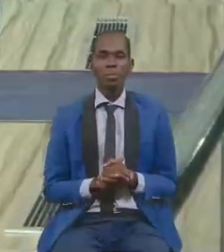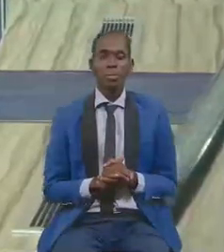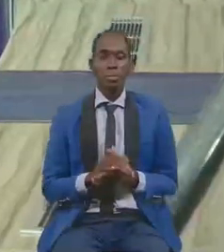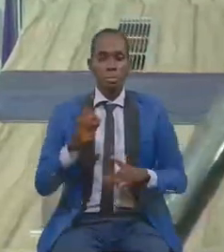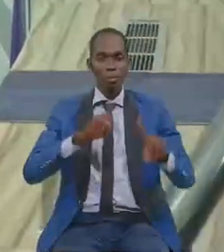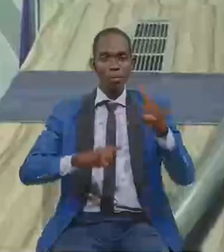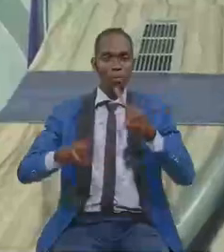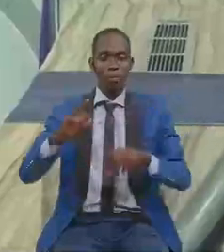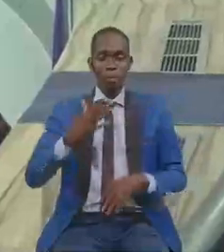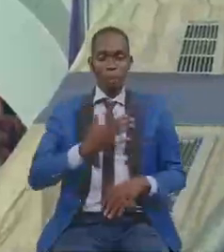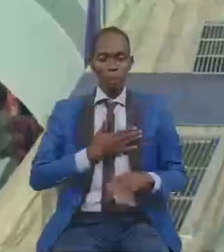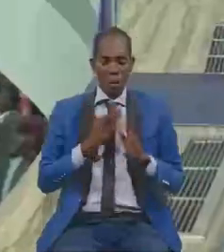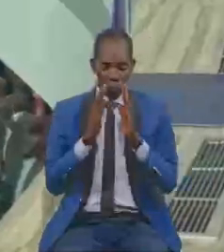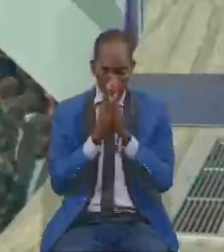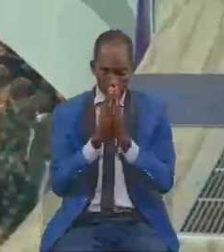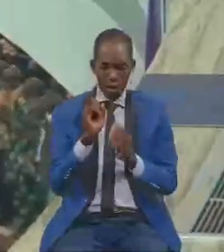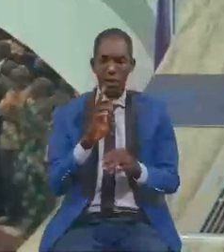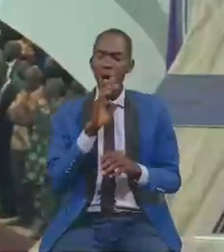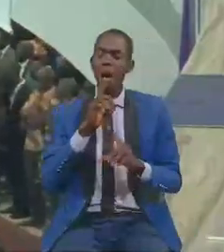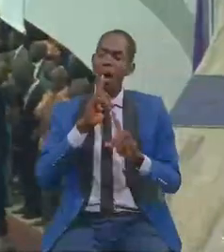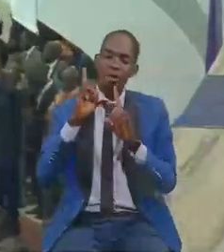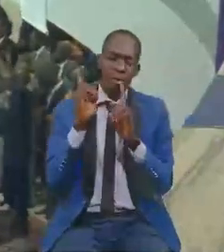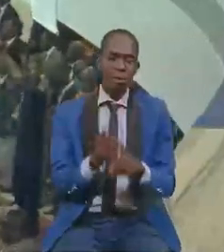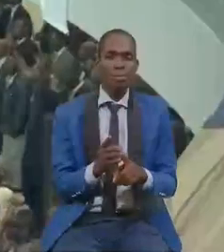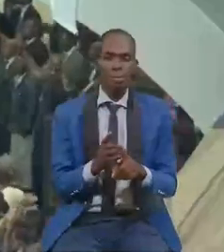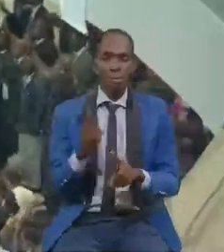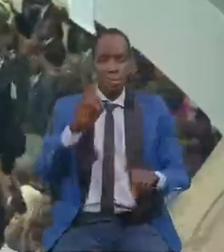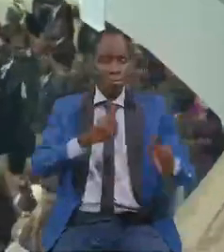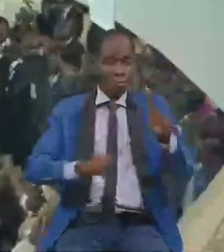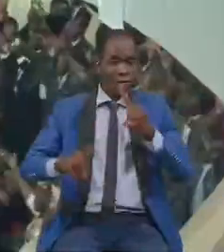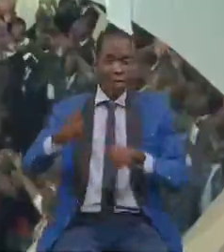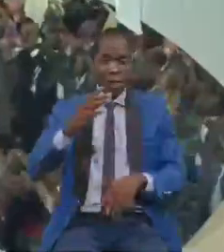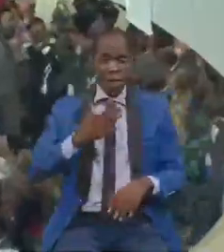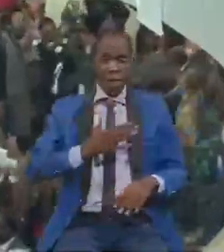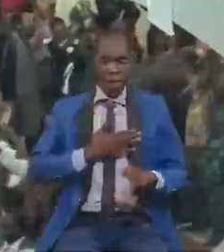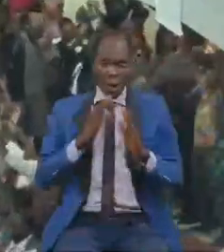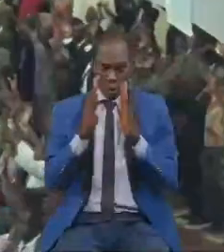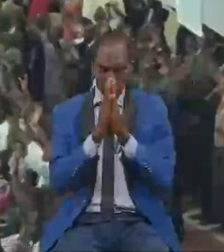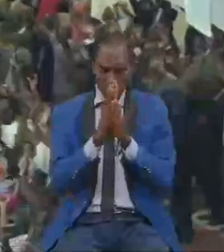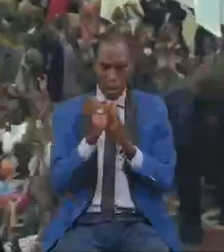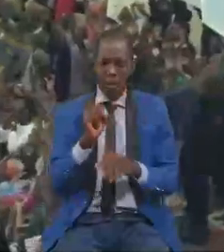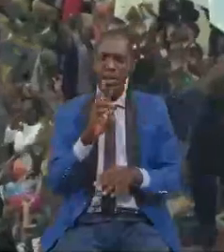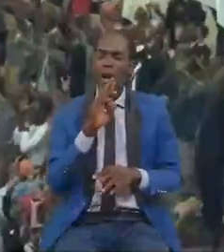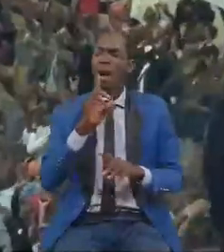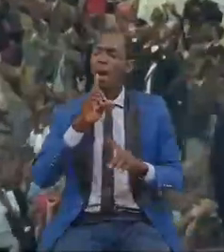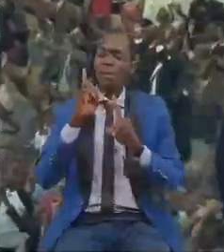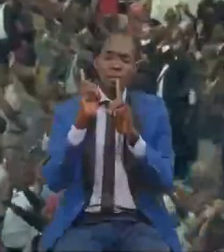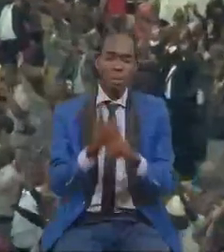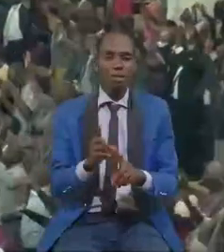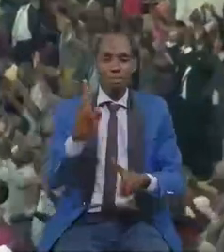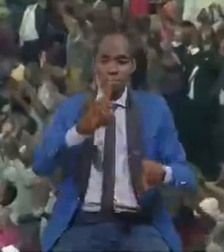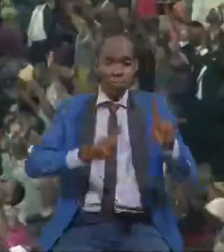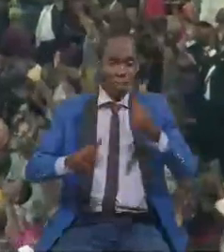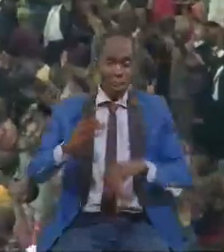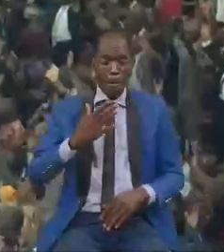Mes prières sont exaucées. Où êtes-vous? Mes prières sont exaucées. Mes prières